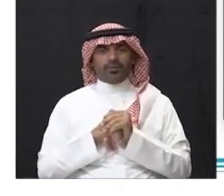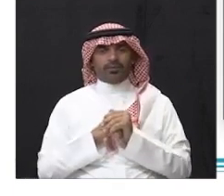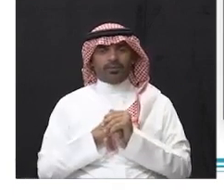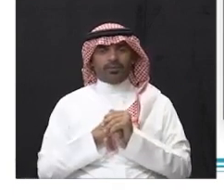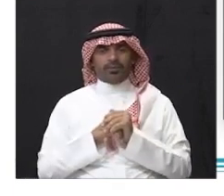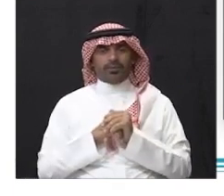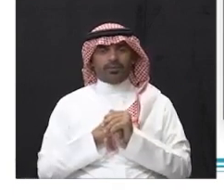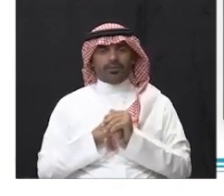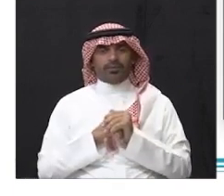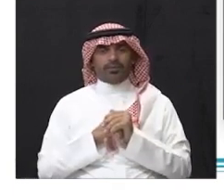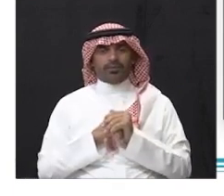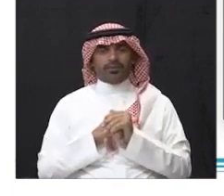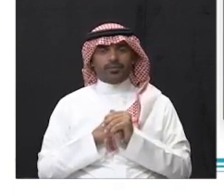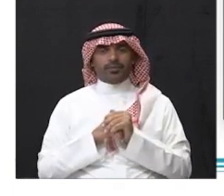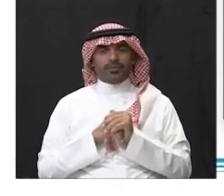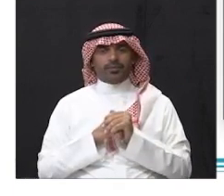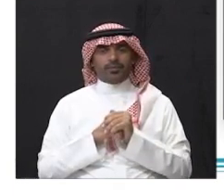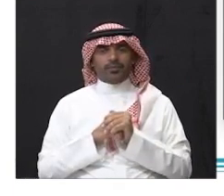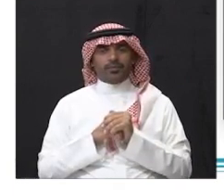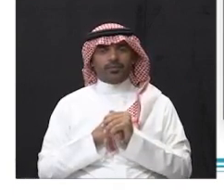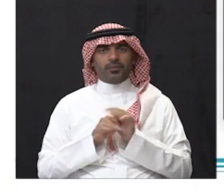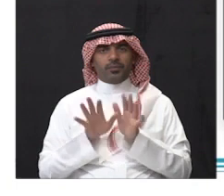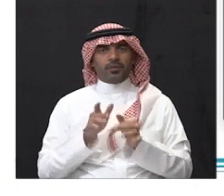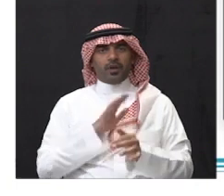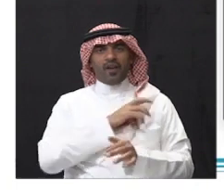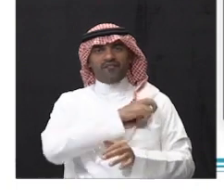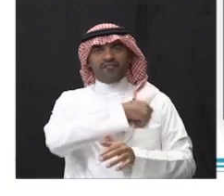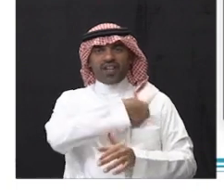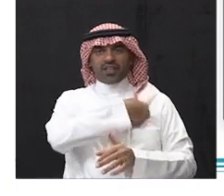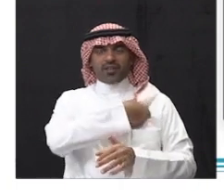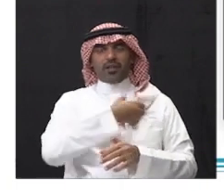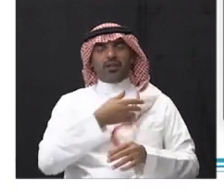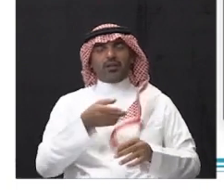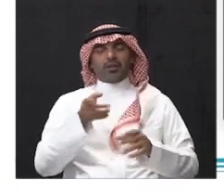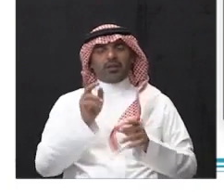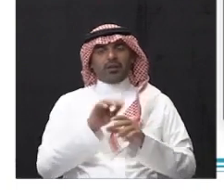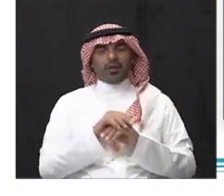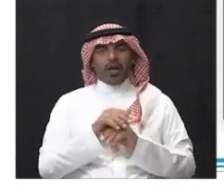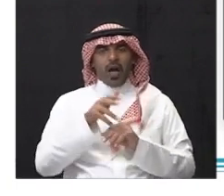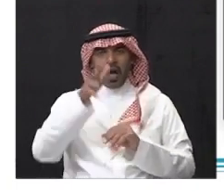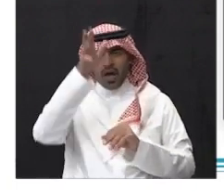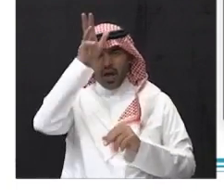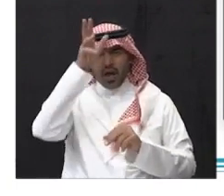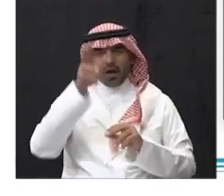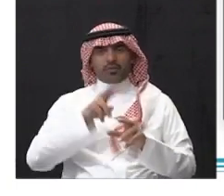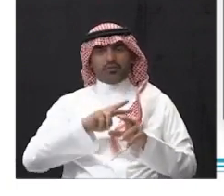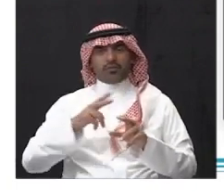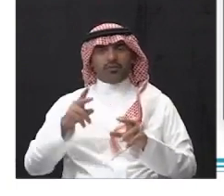نيجيريا، قبرص، العراق،